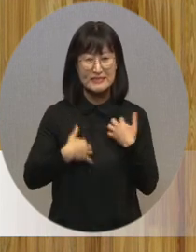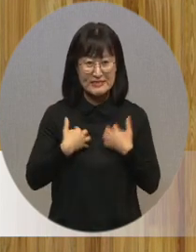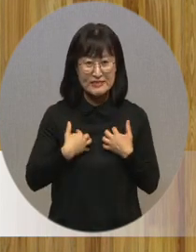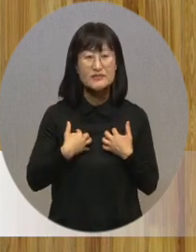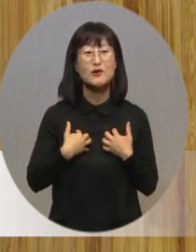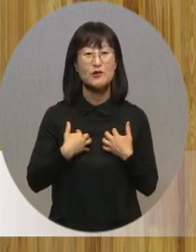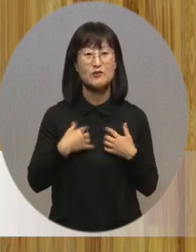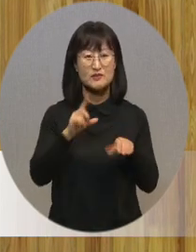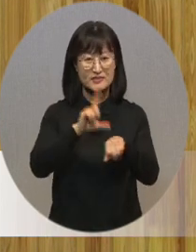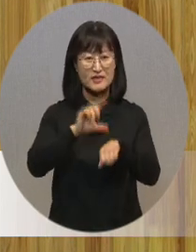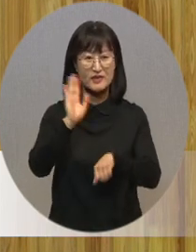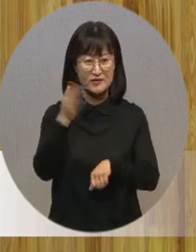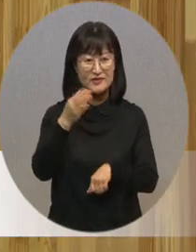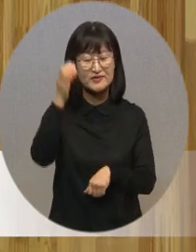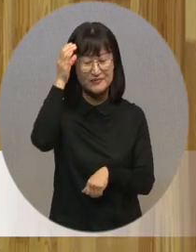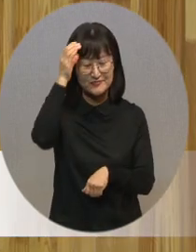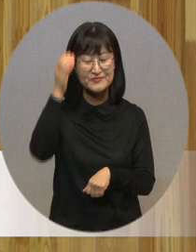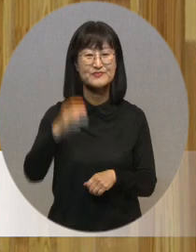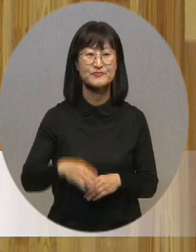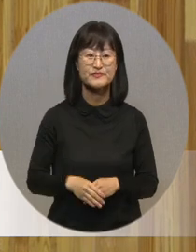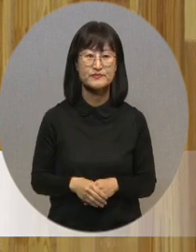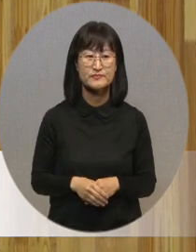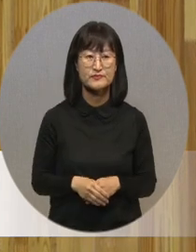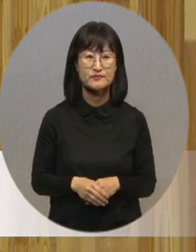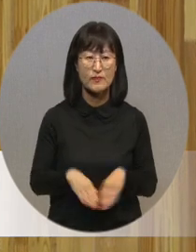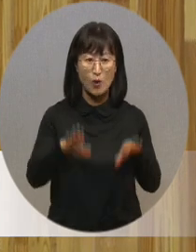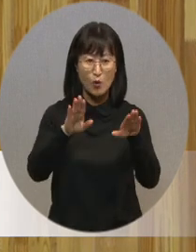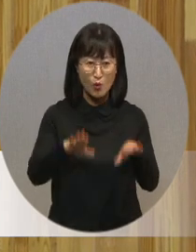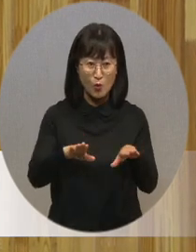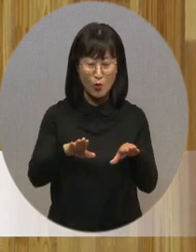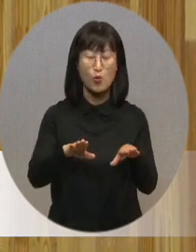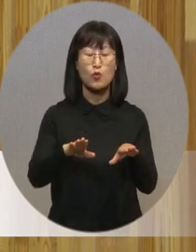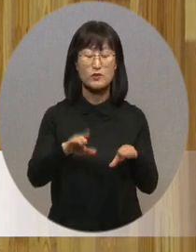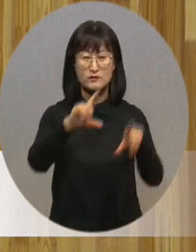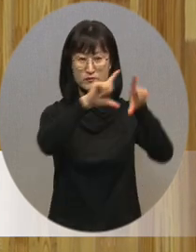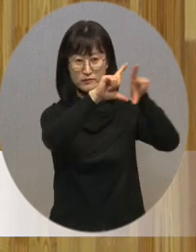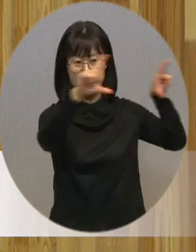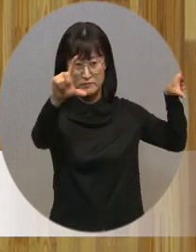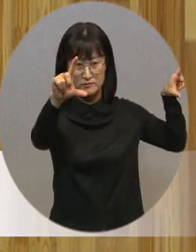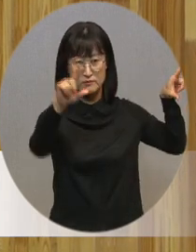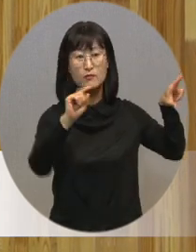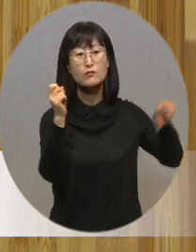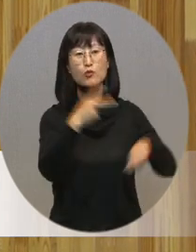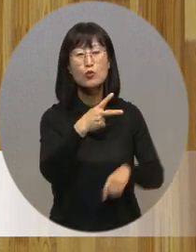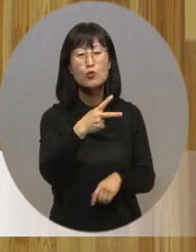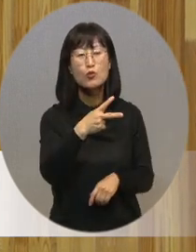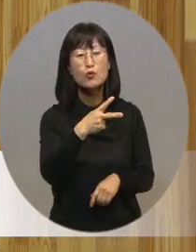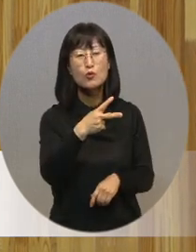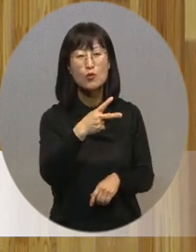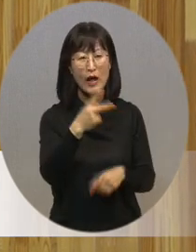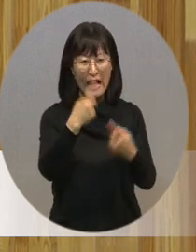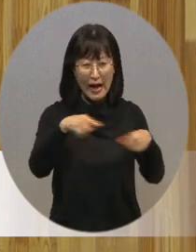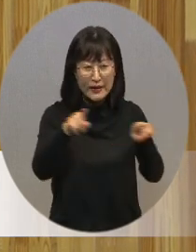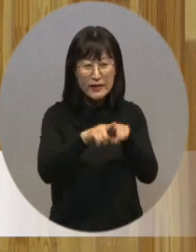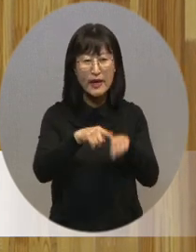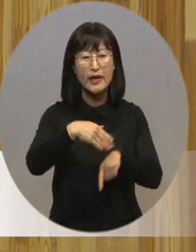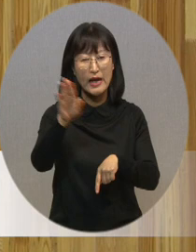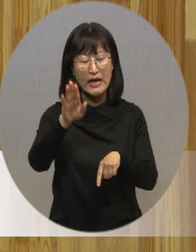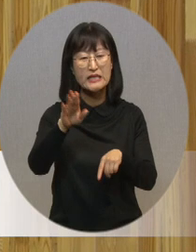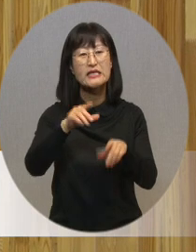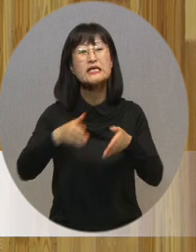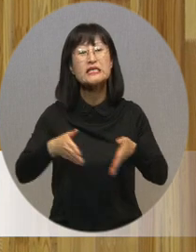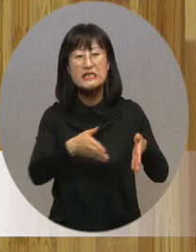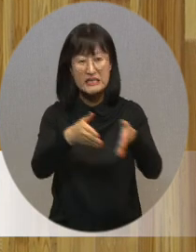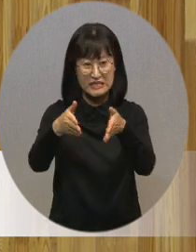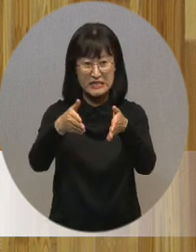시간이 되시기를 기원드립니다. 오늘 슬로건 또한 함께 가는 길, 현금으로